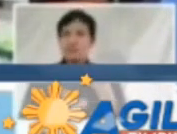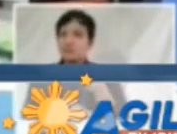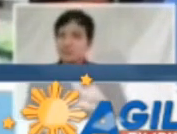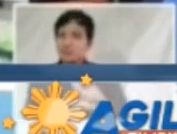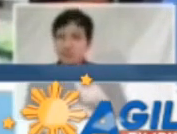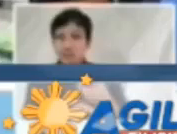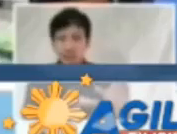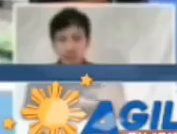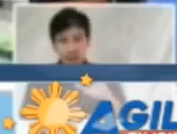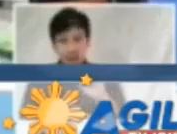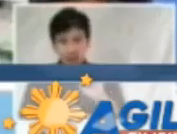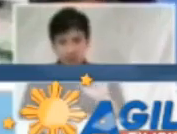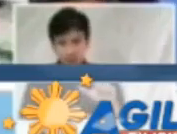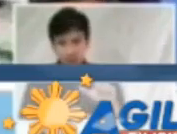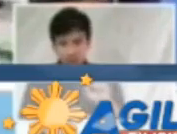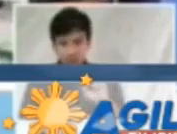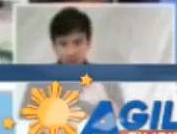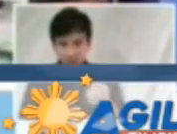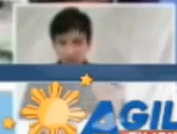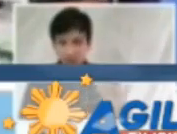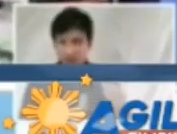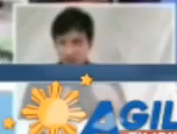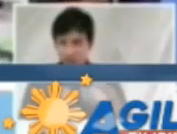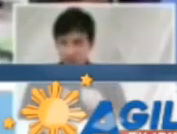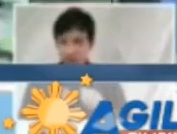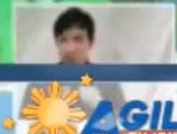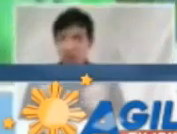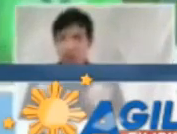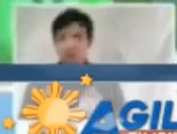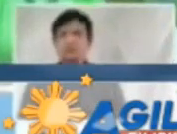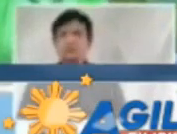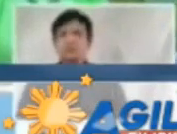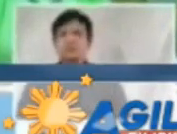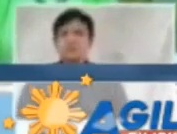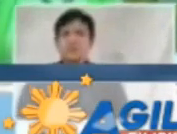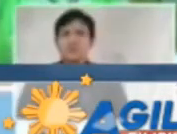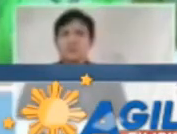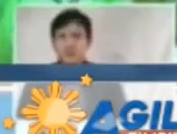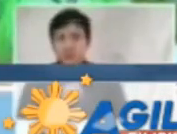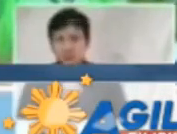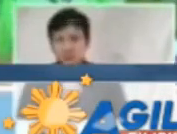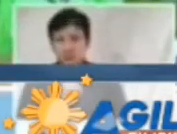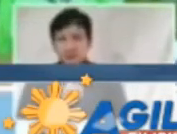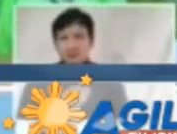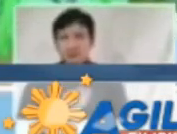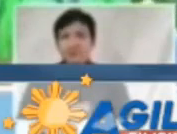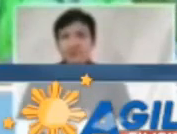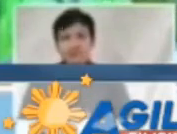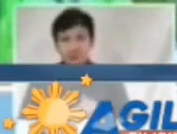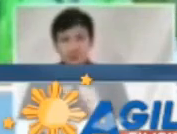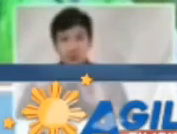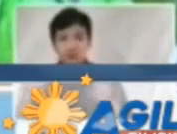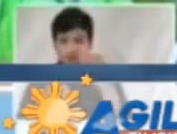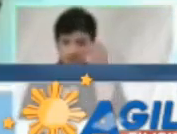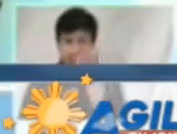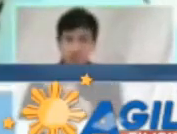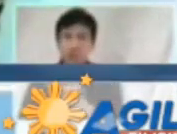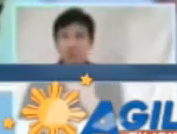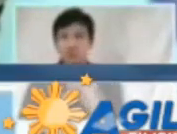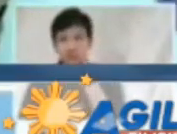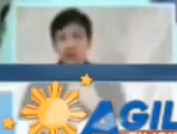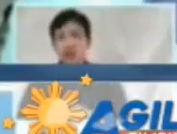unang bagsak o bugso ng ating social amelioration program na umaabot according to